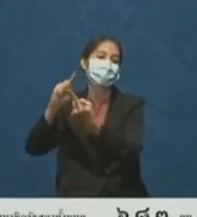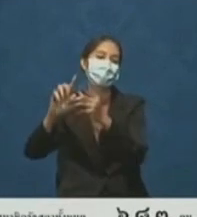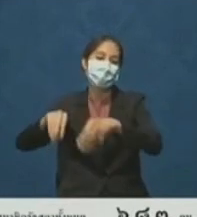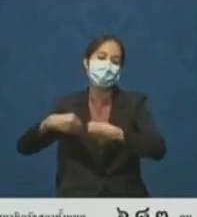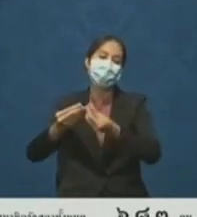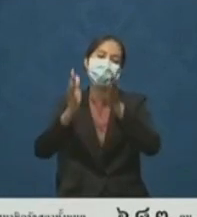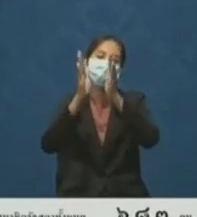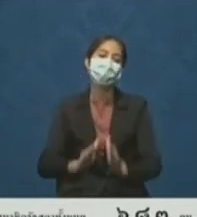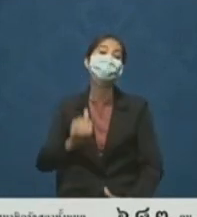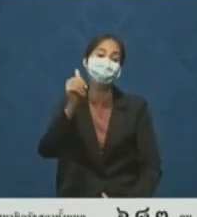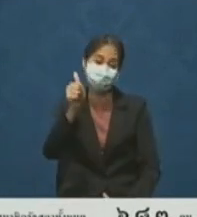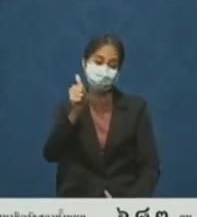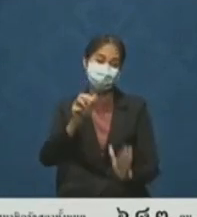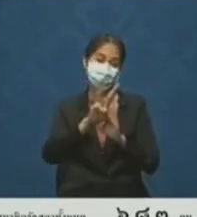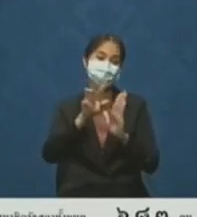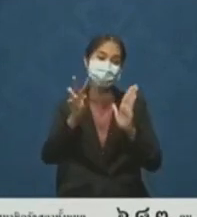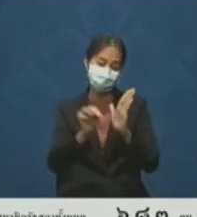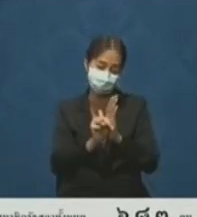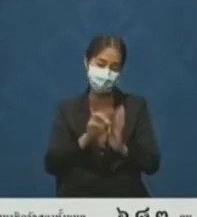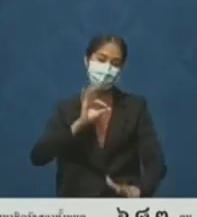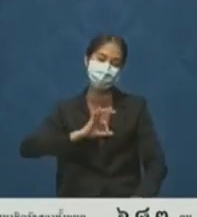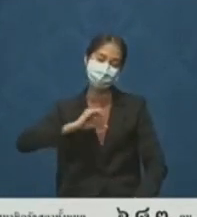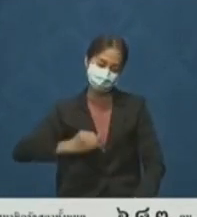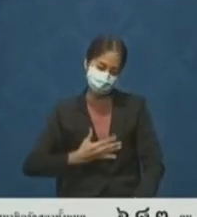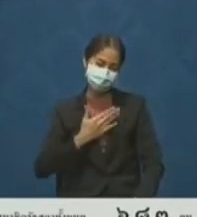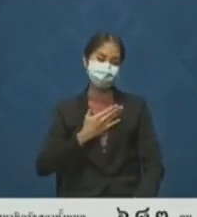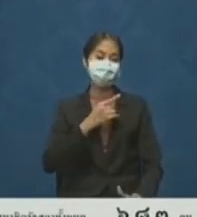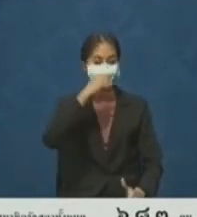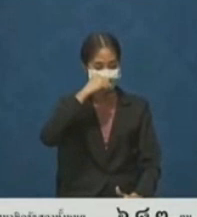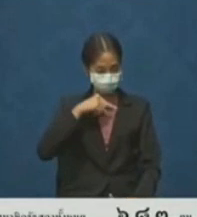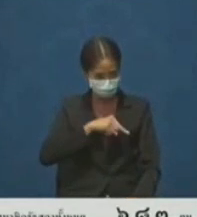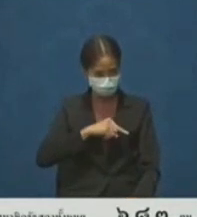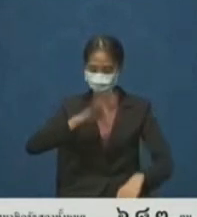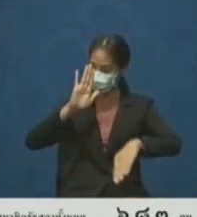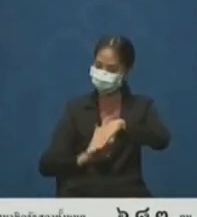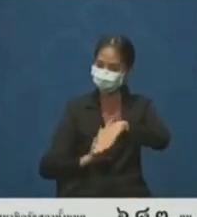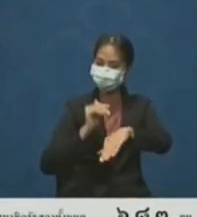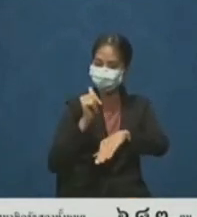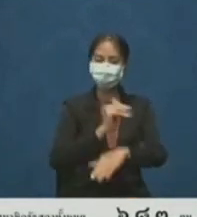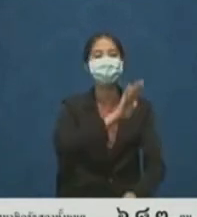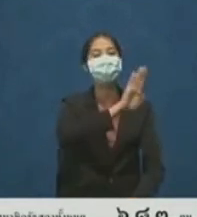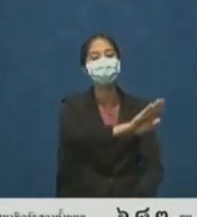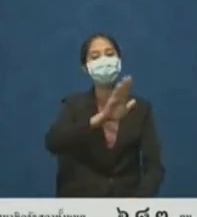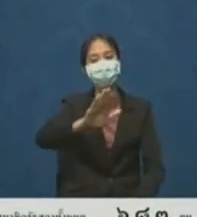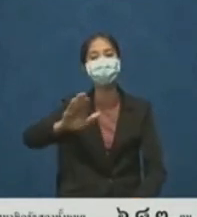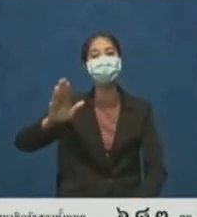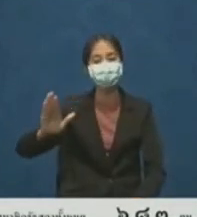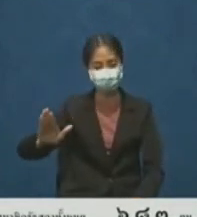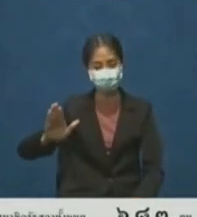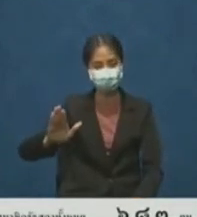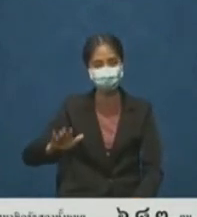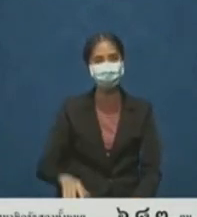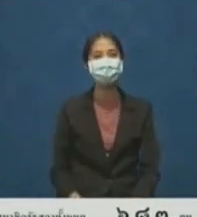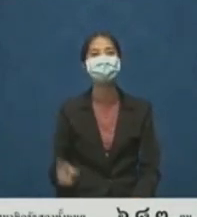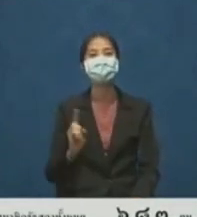ป็นคนดีให้มีวินัยให้ภูมิใจในชาติให้สามารถเชี่ยวชาญตามความถนัดก็คือตามทฤษฎีผู้หูปัญญ